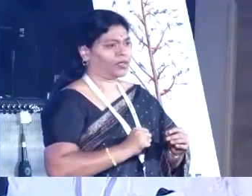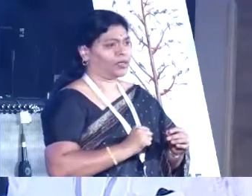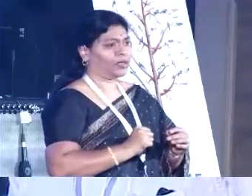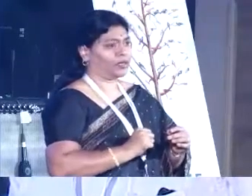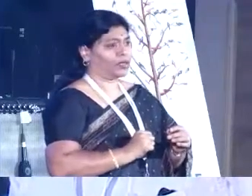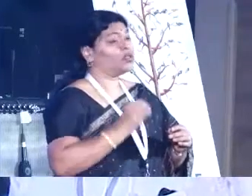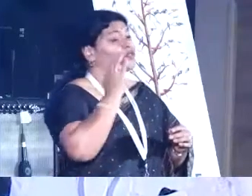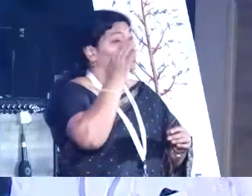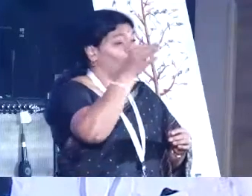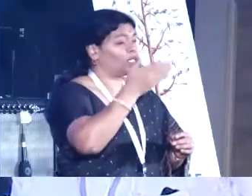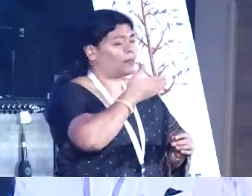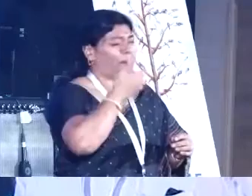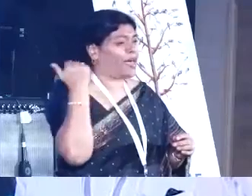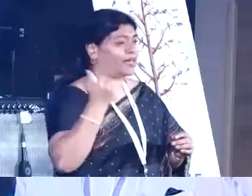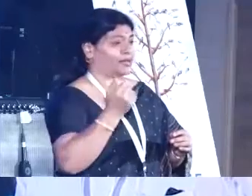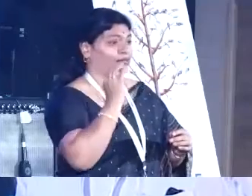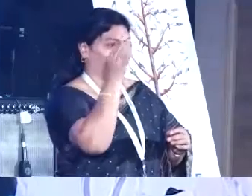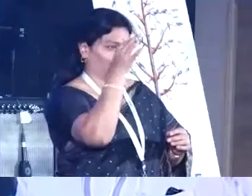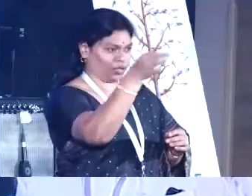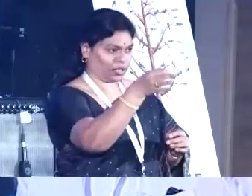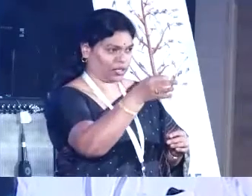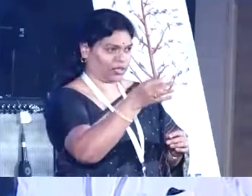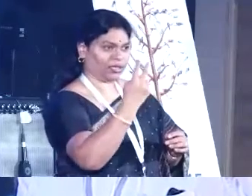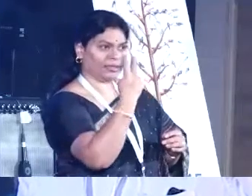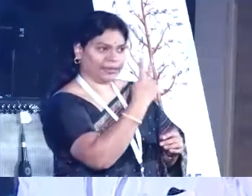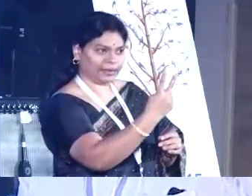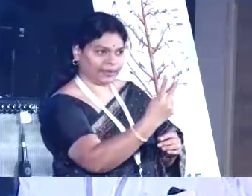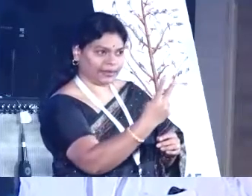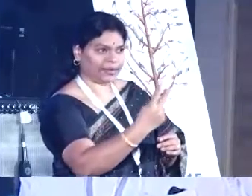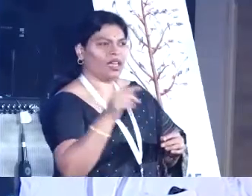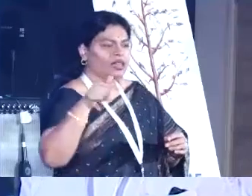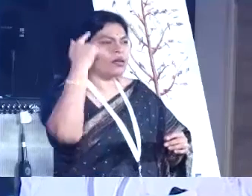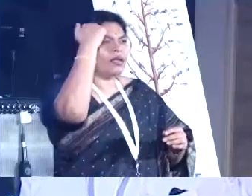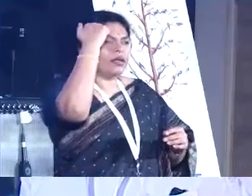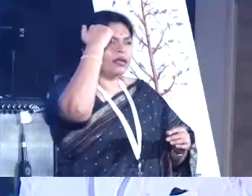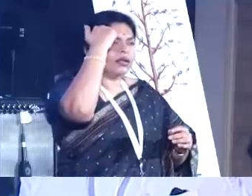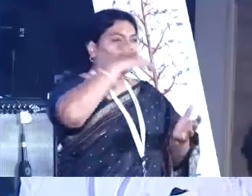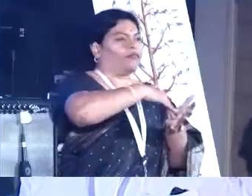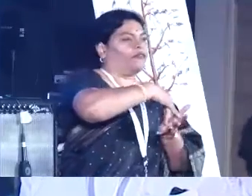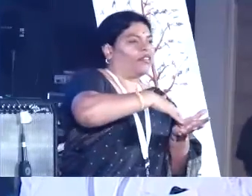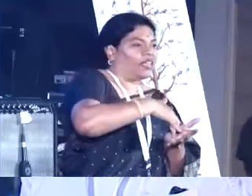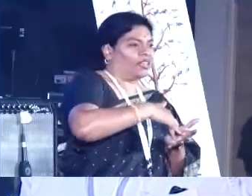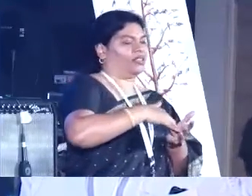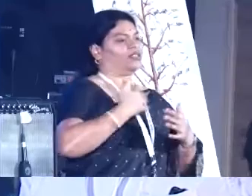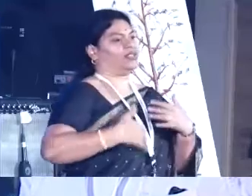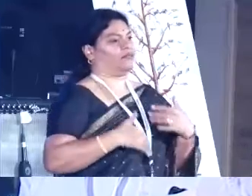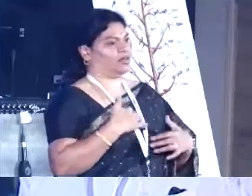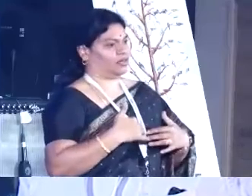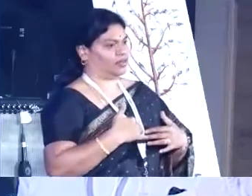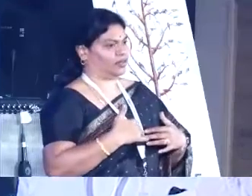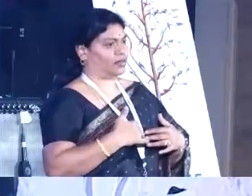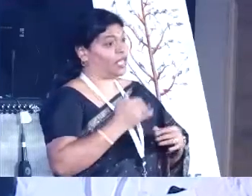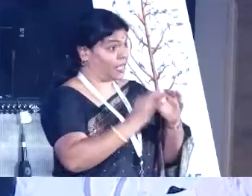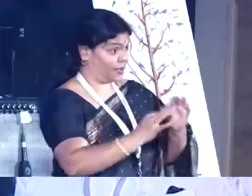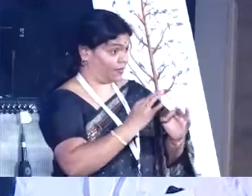स्वामीण भविष्य के देखते हुए आज लोग मानसिक यातना से गुजरना पड़ता है। यदि